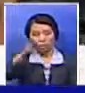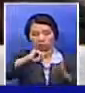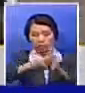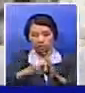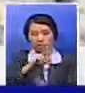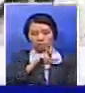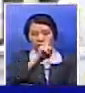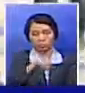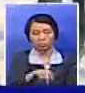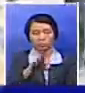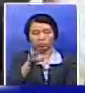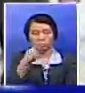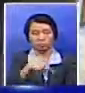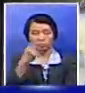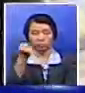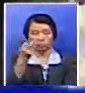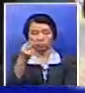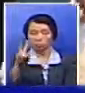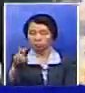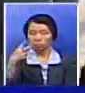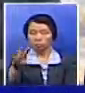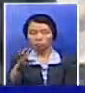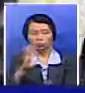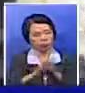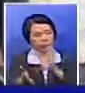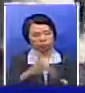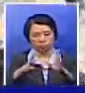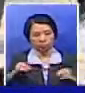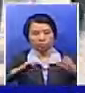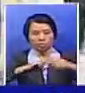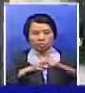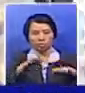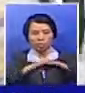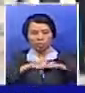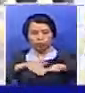31 Disember 2024 sebagai jalan penyelesaian masalah kesesakan lalu lintas.